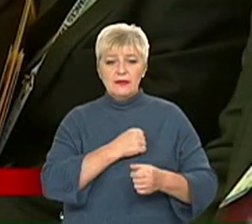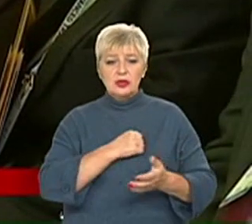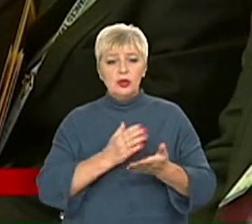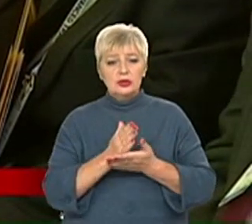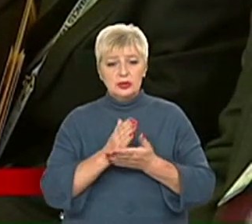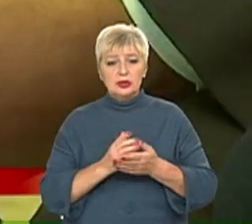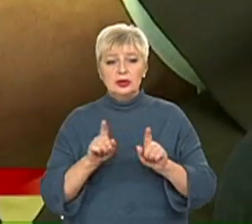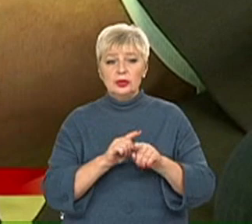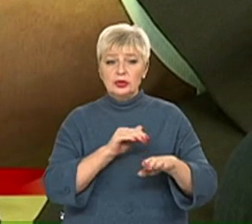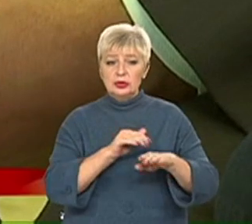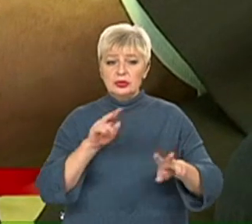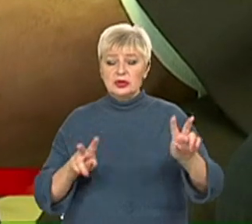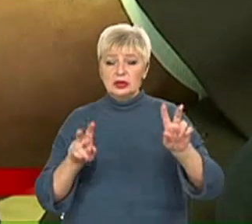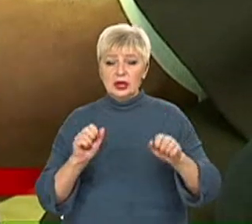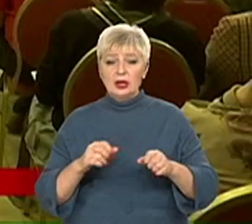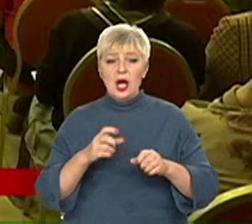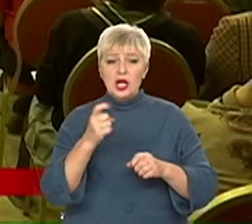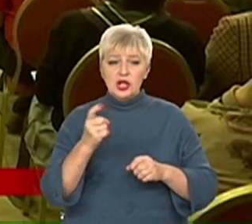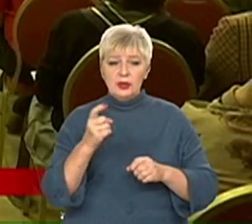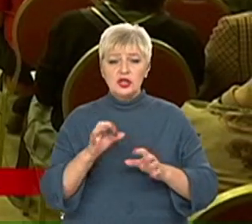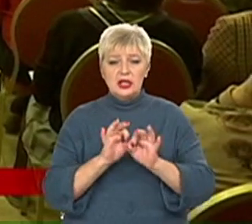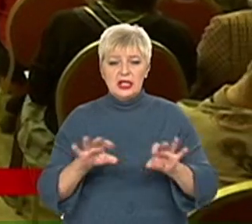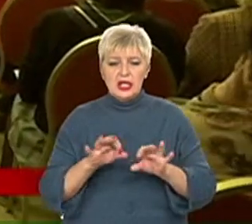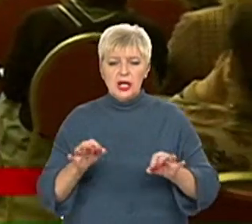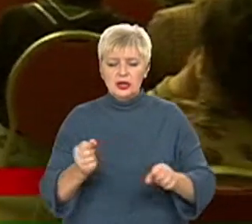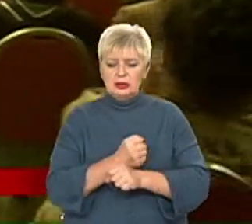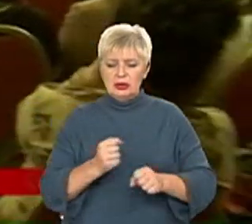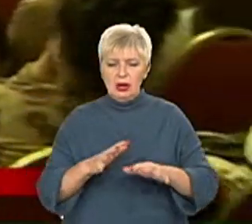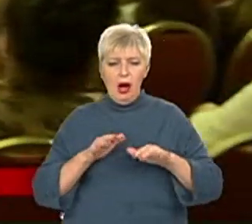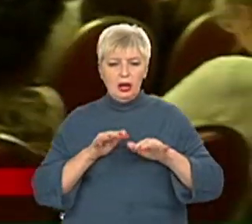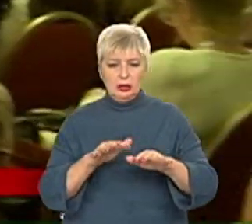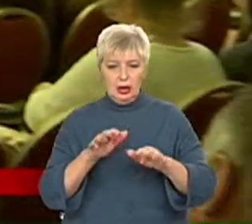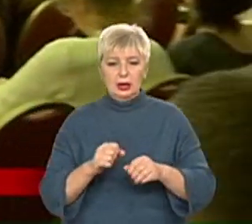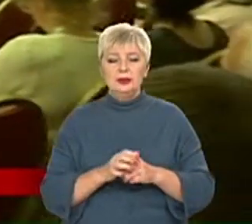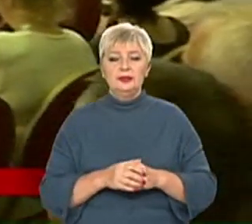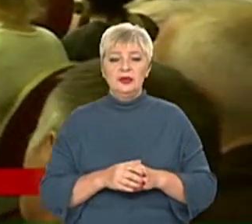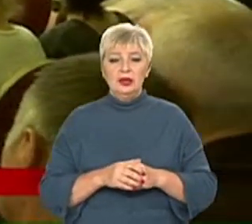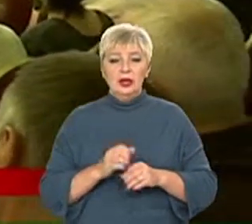Також торкнуться теми хімічних та ядерних атак, роботи в зоні конфлікту.